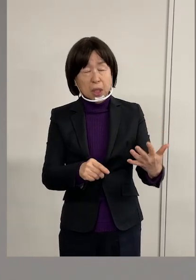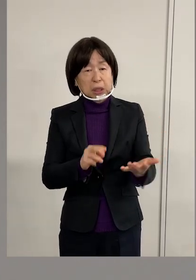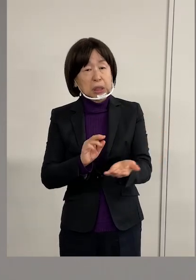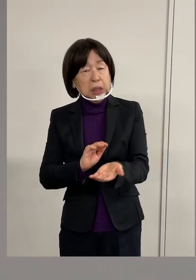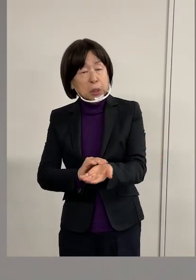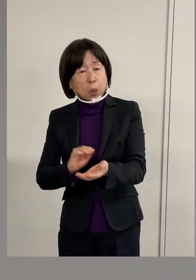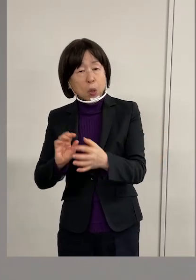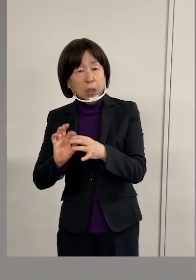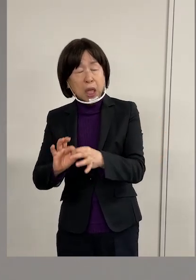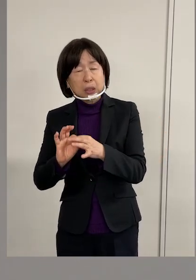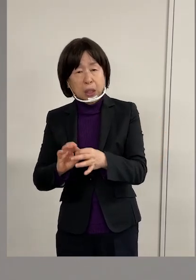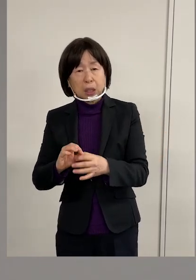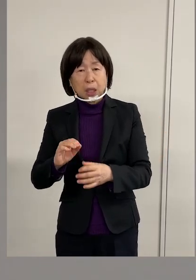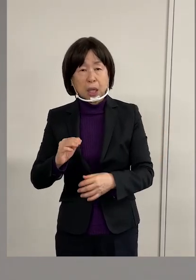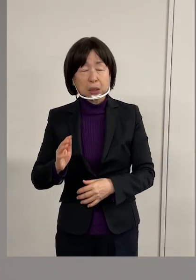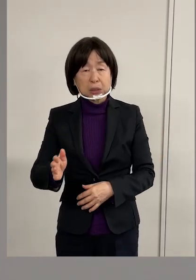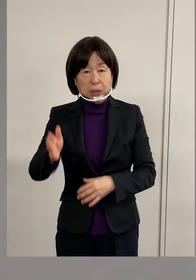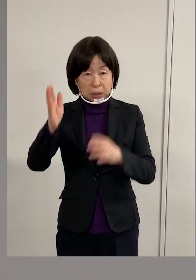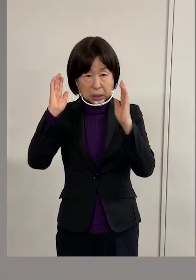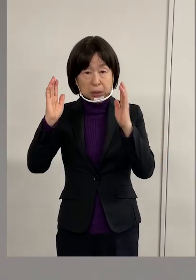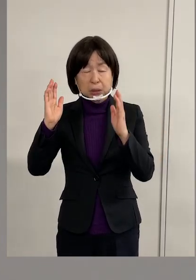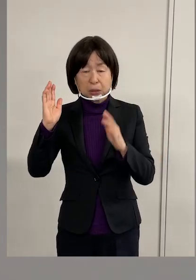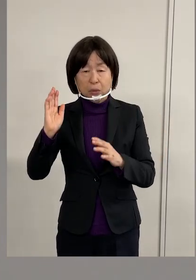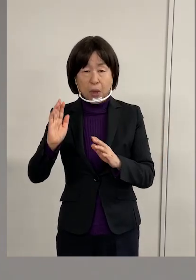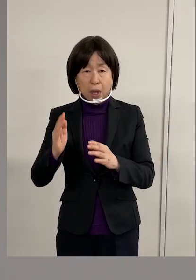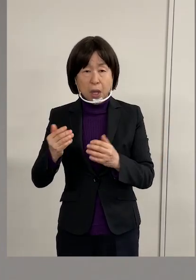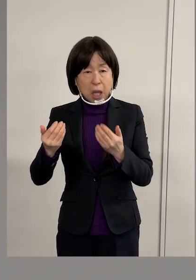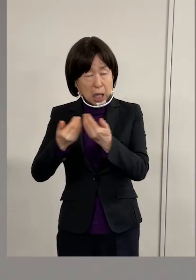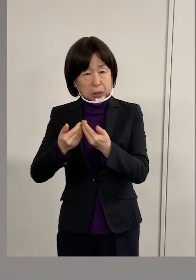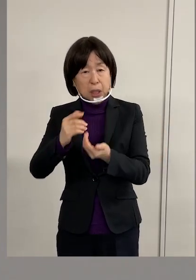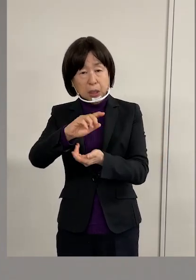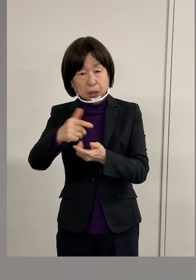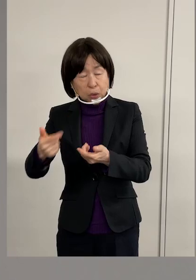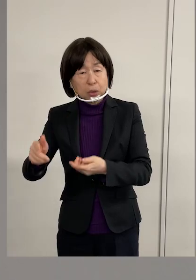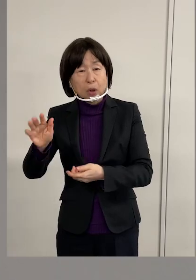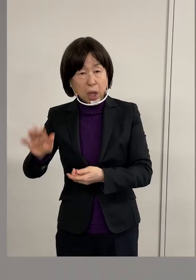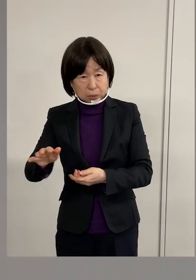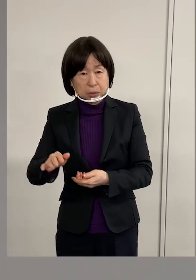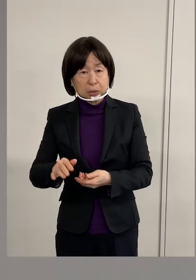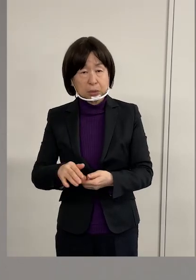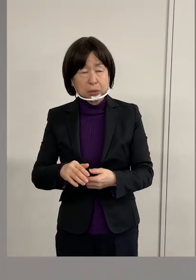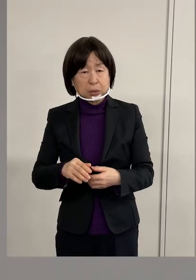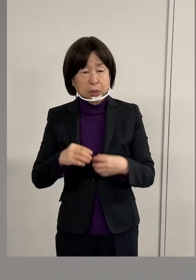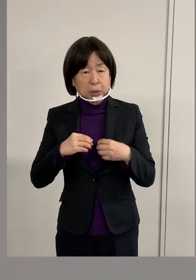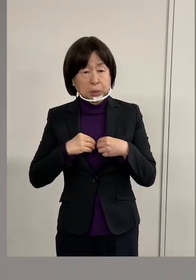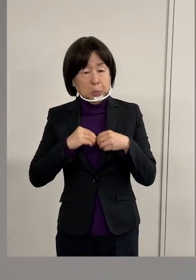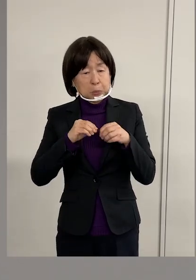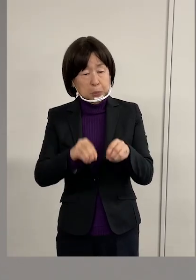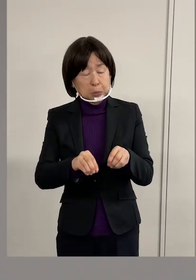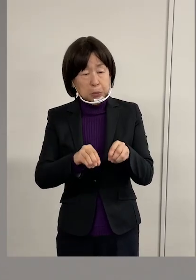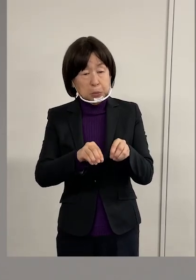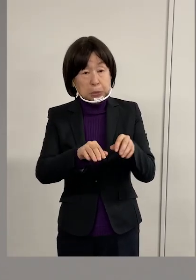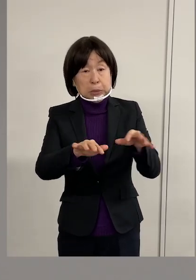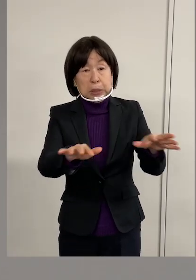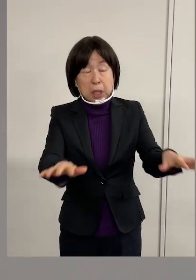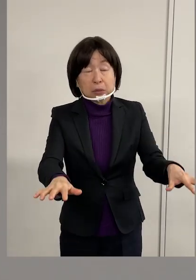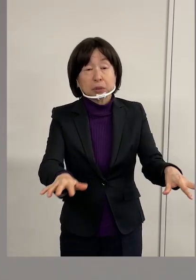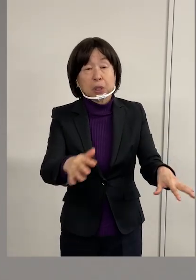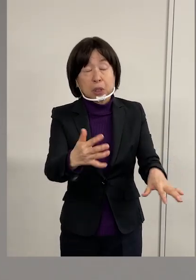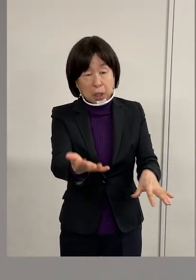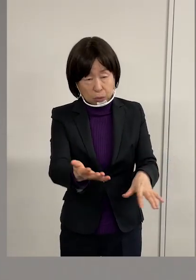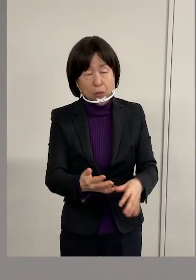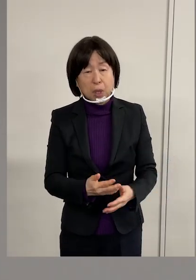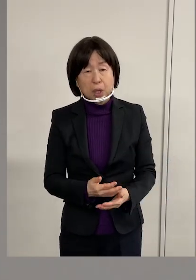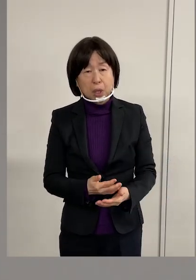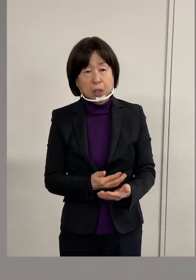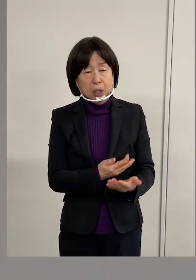けども、まあ、今よりもさらに感染が広がるのではないかという、まあ、懸念であったりとか、逼迫の状況は変わらないんじゃないかという